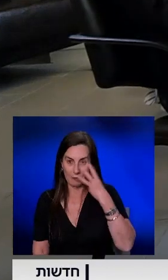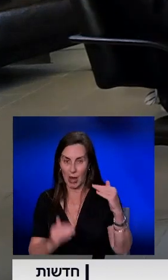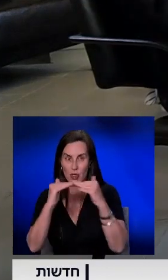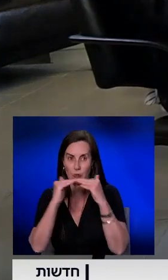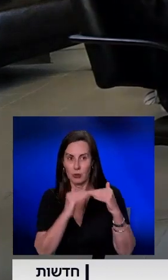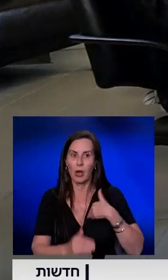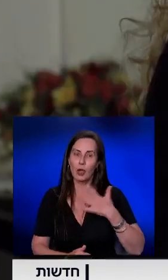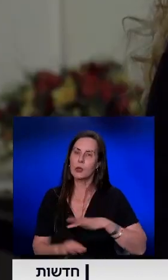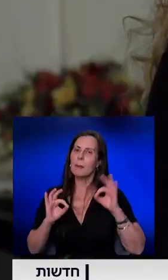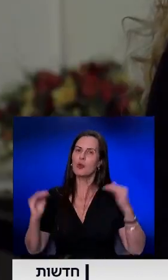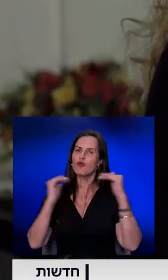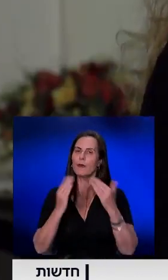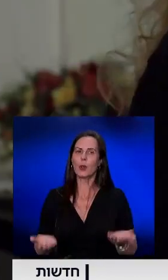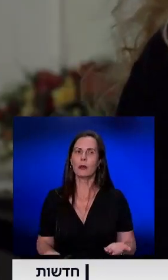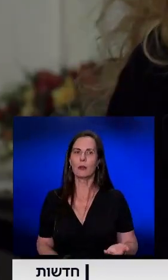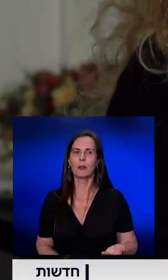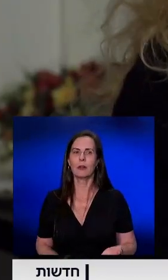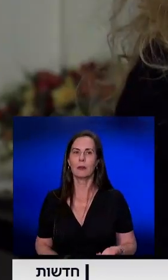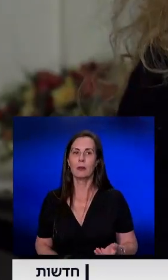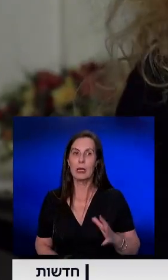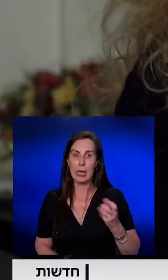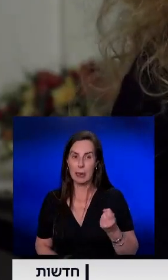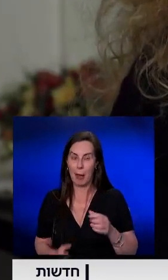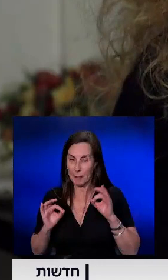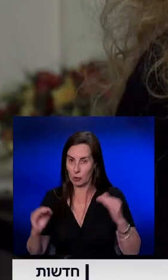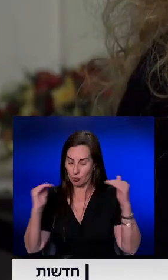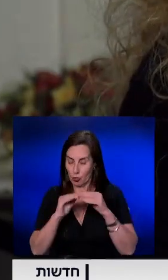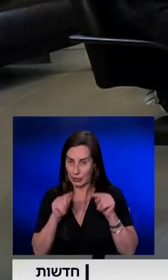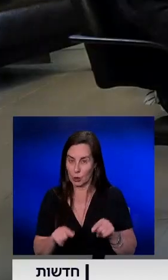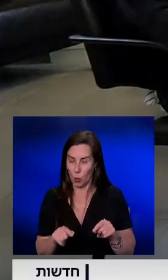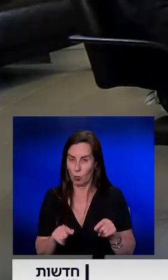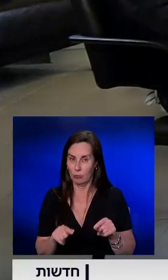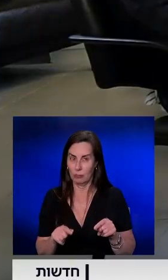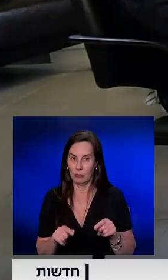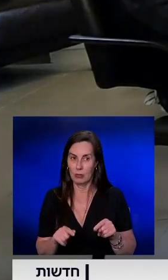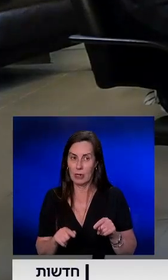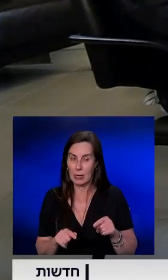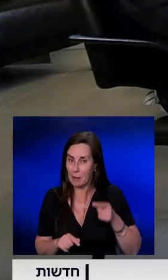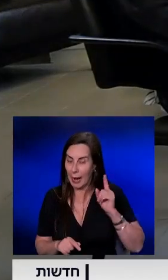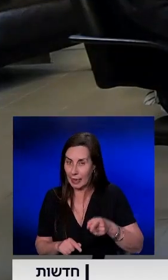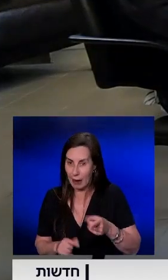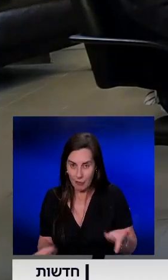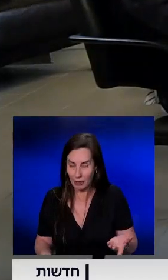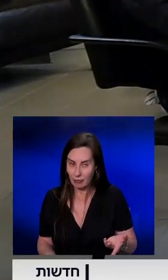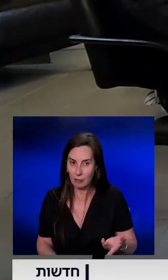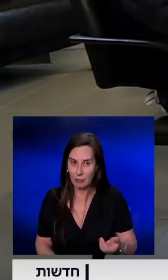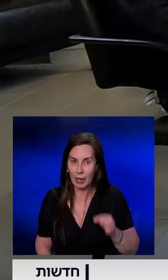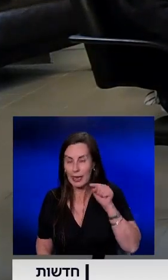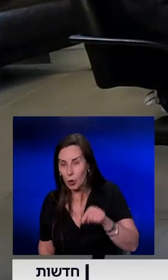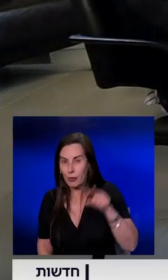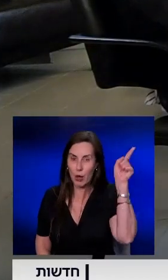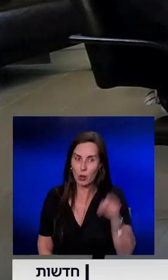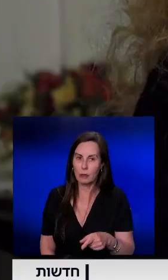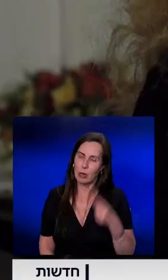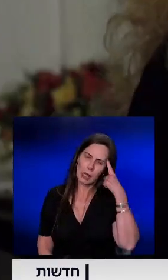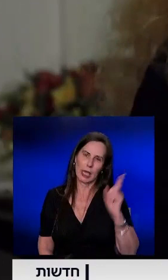אני רוצה מציאות שוויונית. האם המציאות השוויונית הזאת, האם היא מחייבת נקודות ולוחסנים?